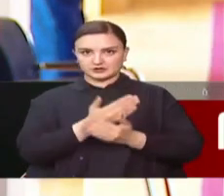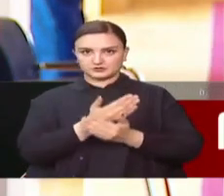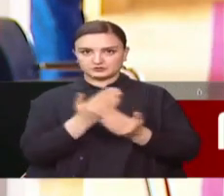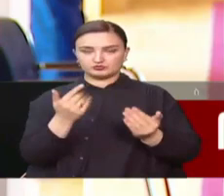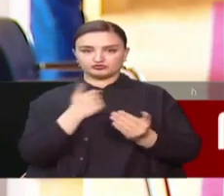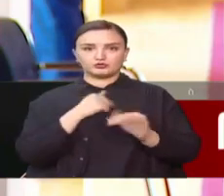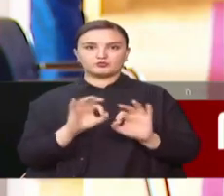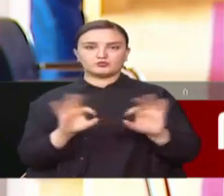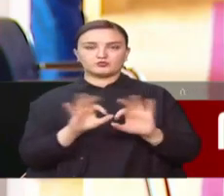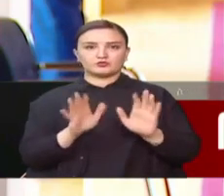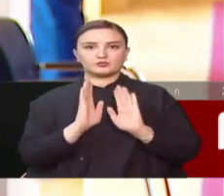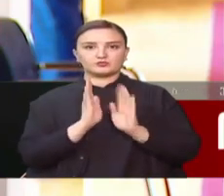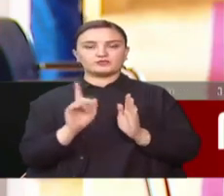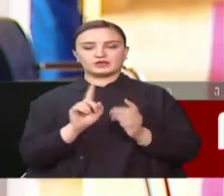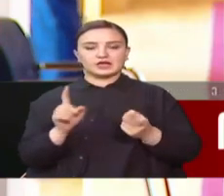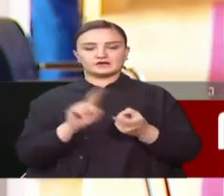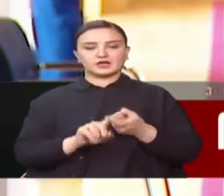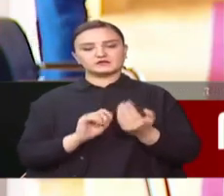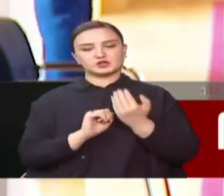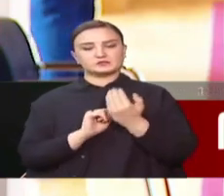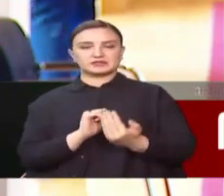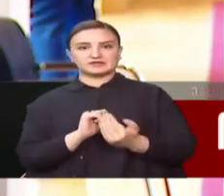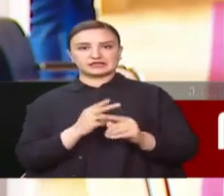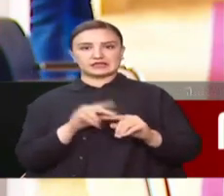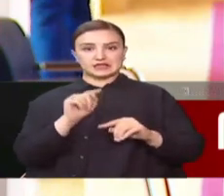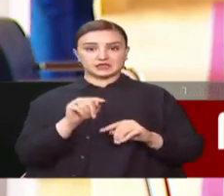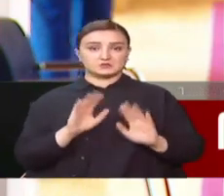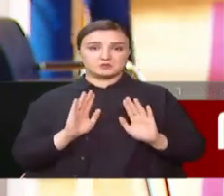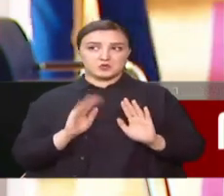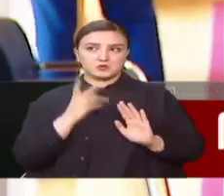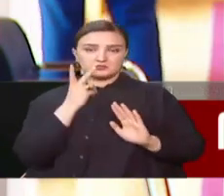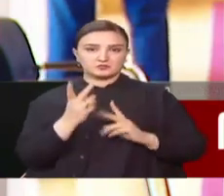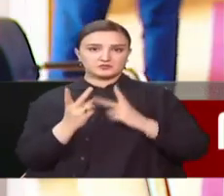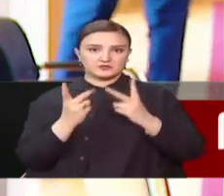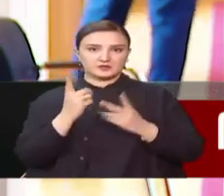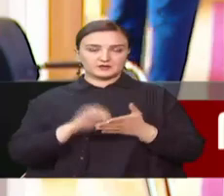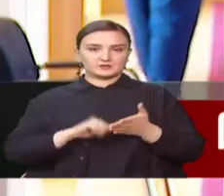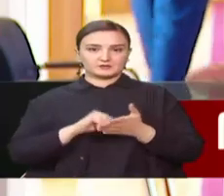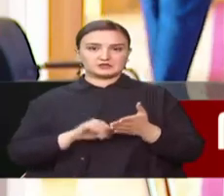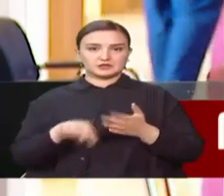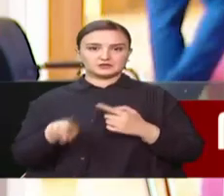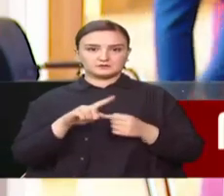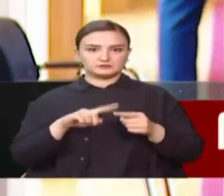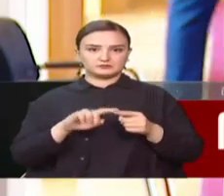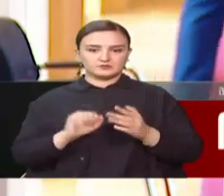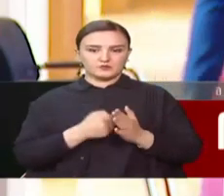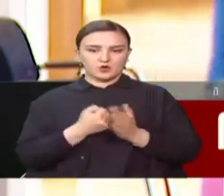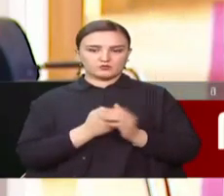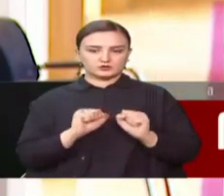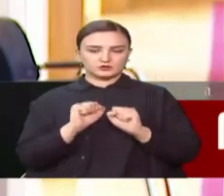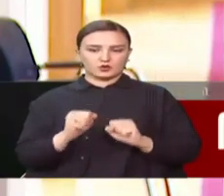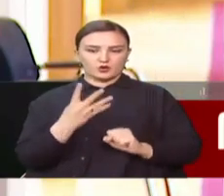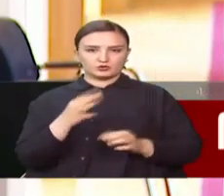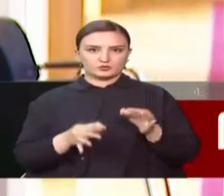чуэн моукобит имас, рагу акашвирепс тквентадану, эс месахеба, холод, и тогда это мизет, это гада и парень, если та уйдем болонде, от хта санкции